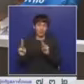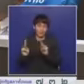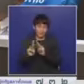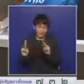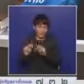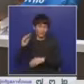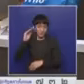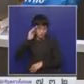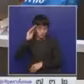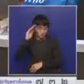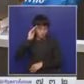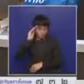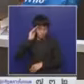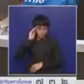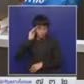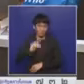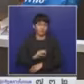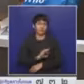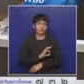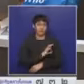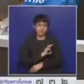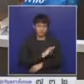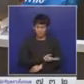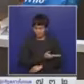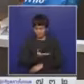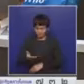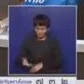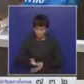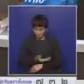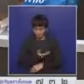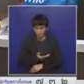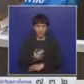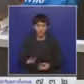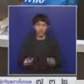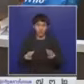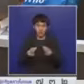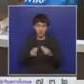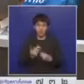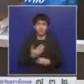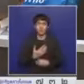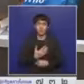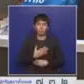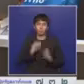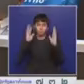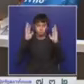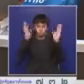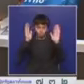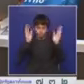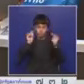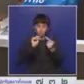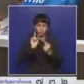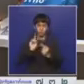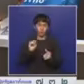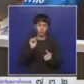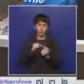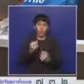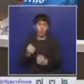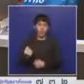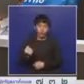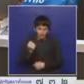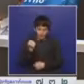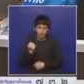ตำรวจและสมาชิกมีมติให้ผมแถลงในเรื่องของการใช้กำลังโดย